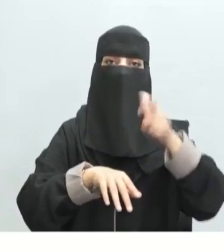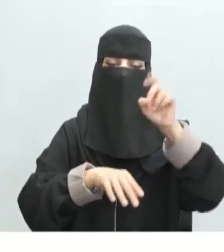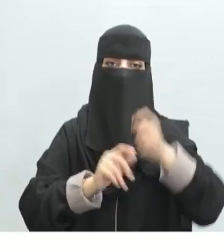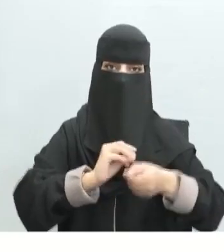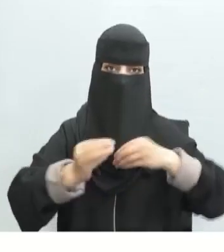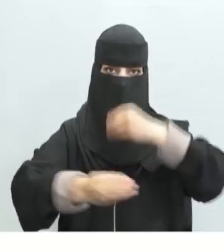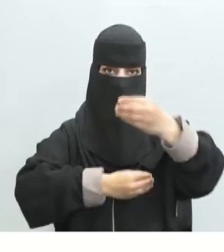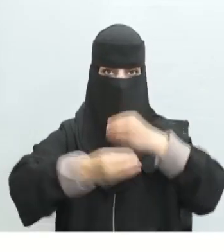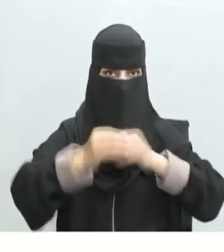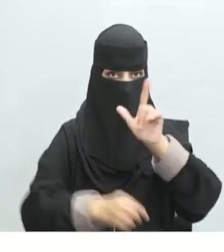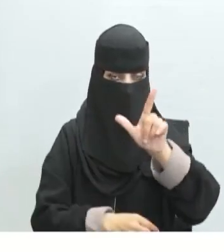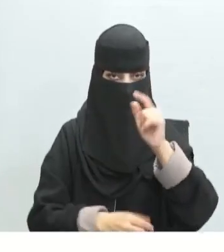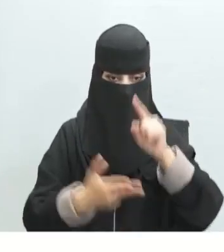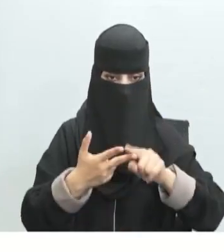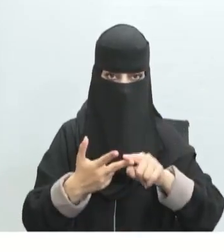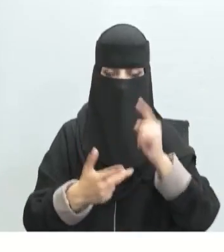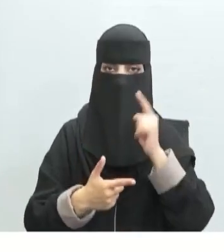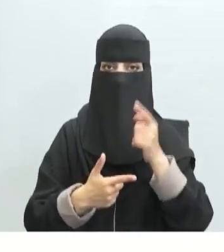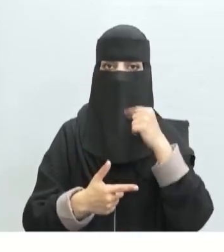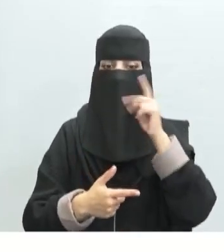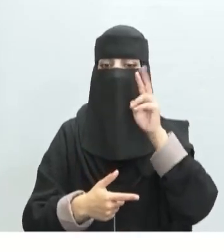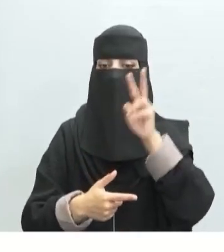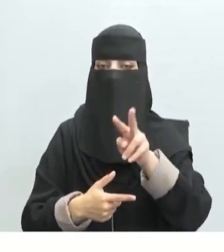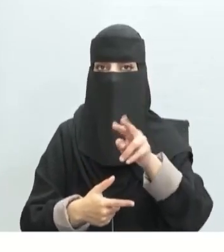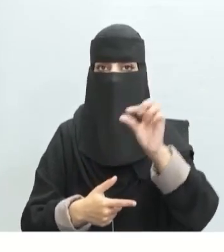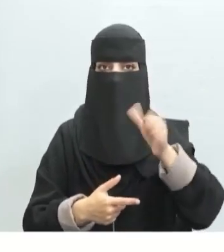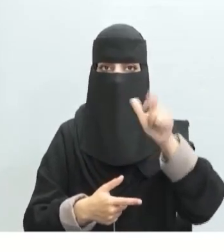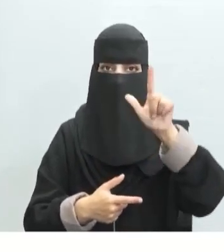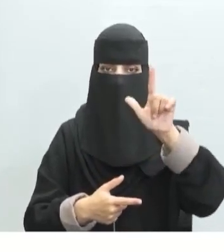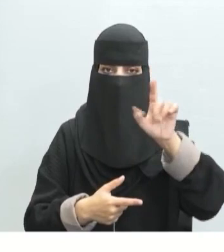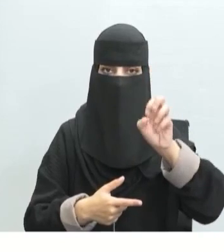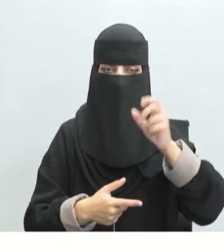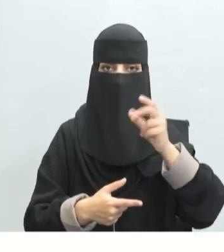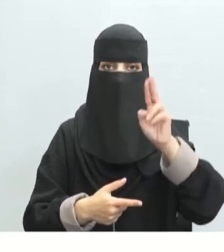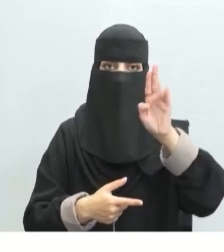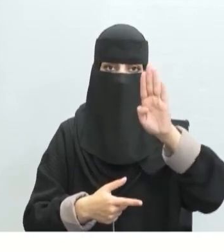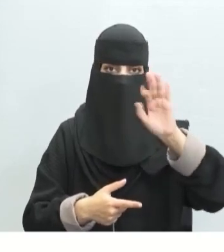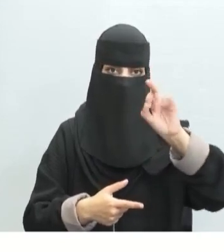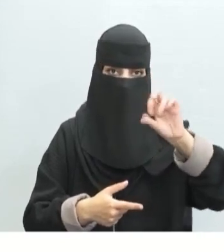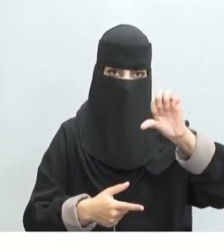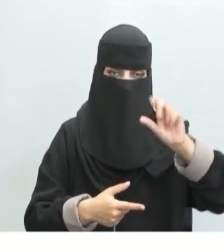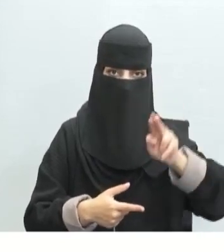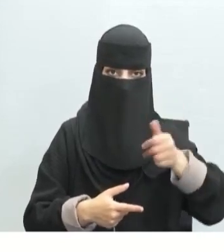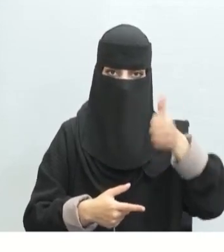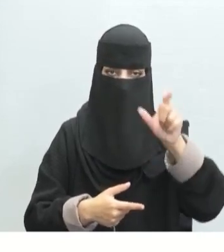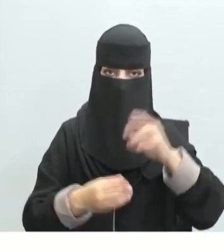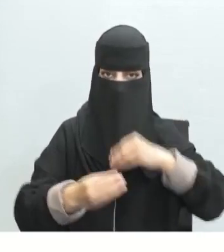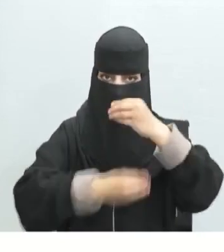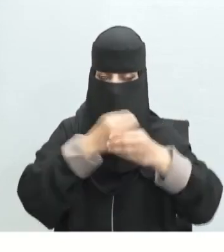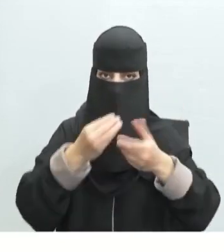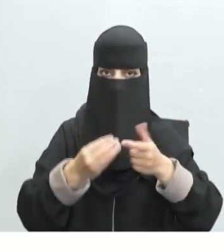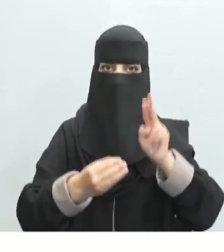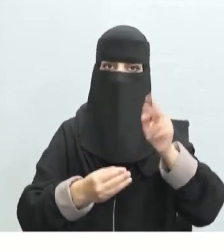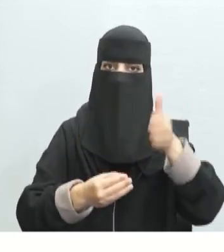المقلوب فبالتالي نلاحظ ان داله الكوتان هي مقلوب التان داله الكوتان هي مقلوب